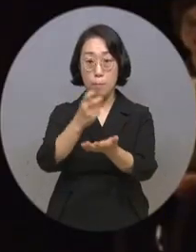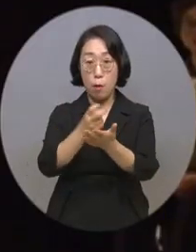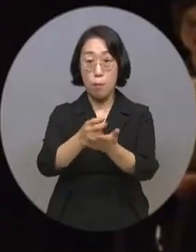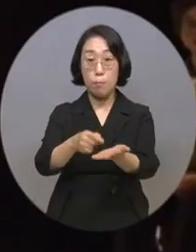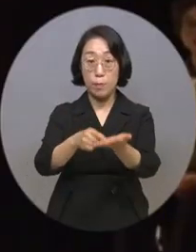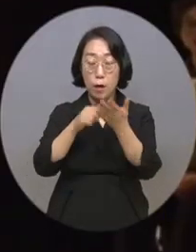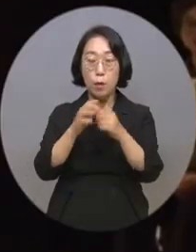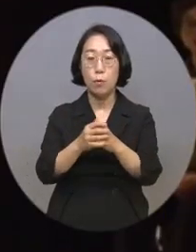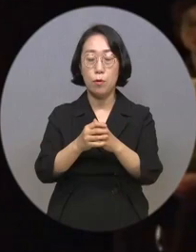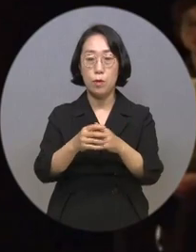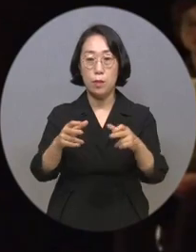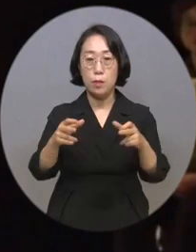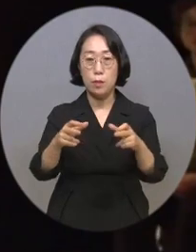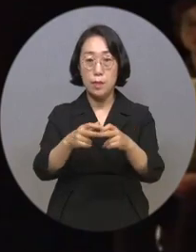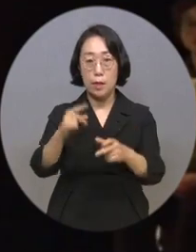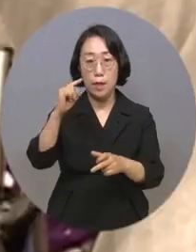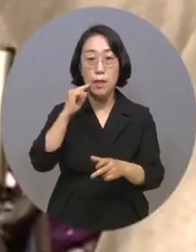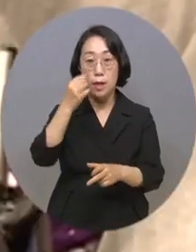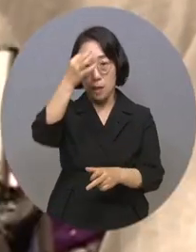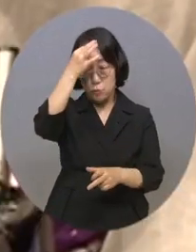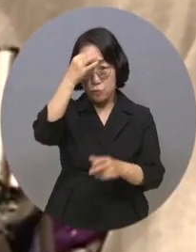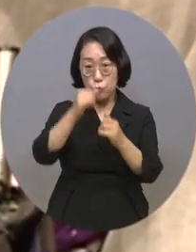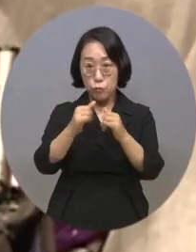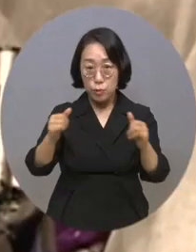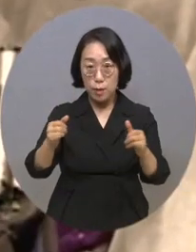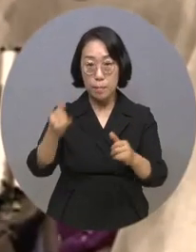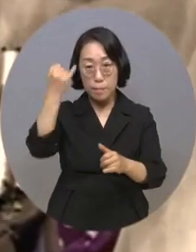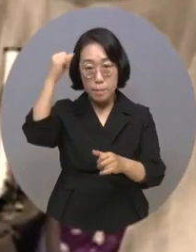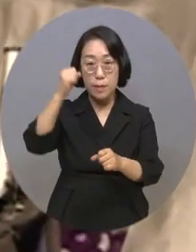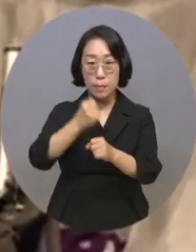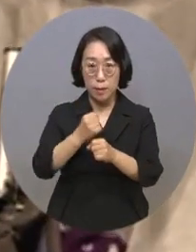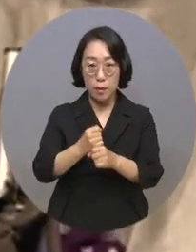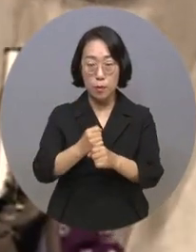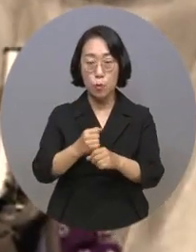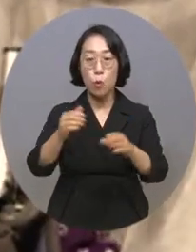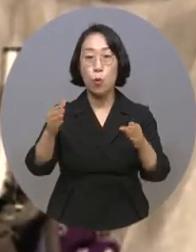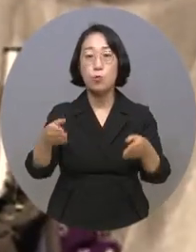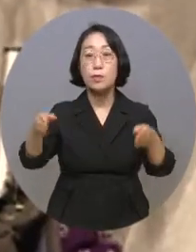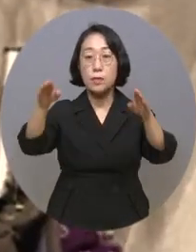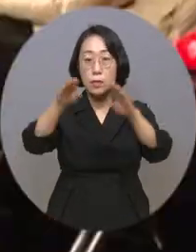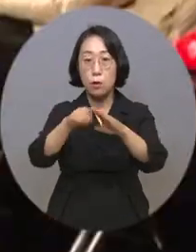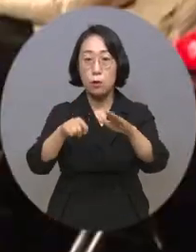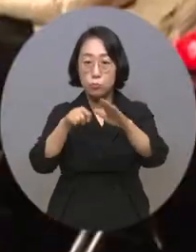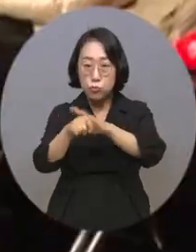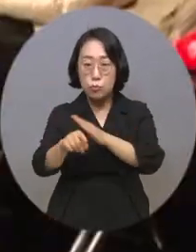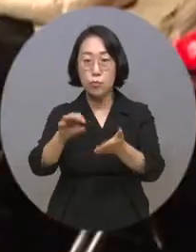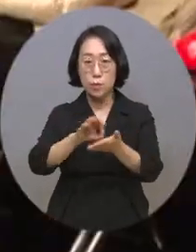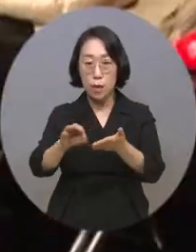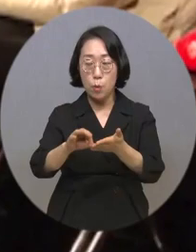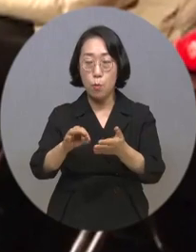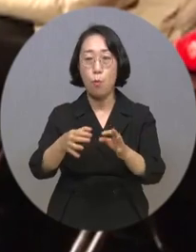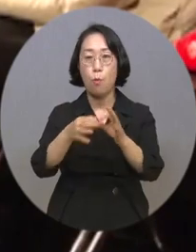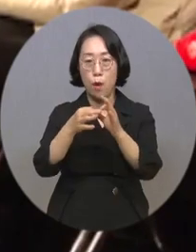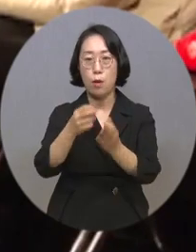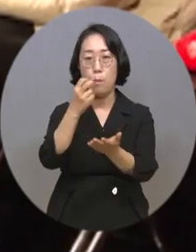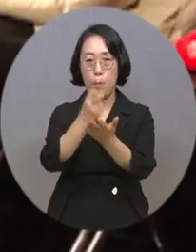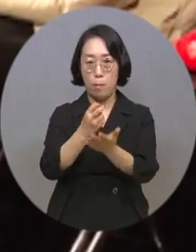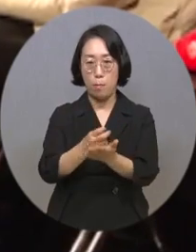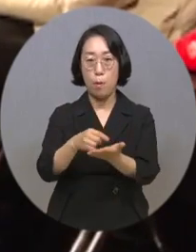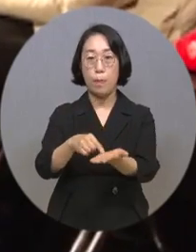법에서는 장애 예술이 내 창작 문화시설 접근성 최고 고용 지원 등을 규정하고 있습니다